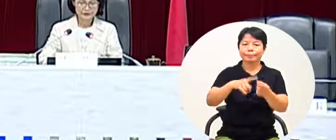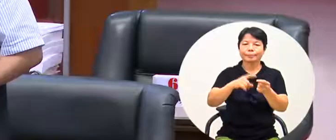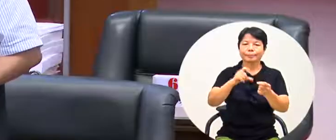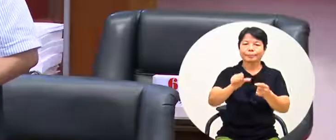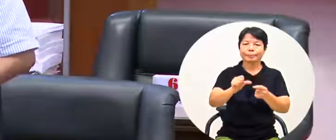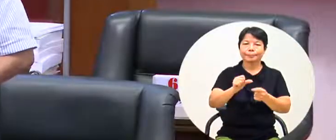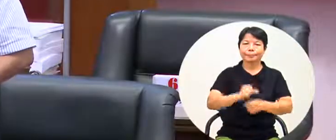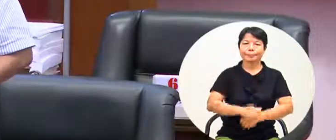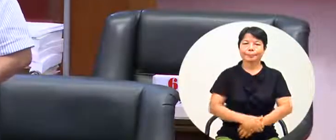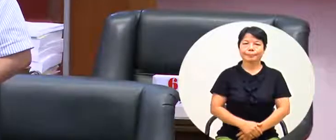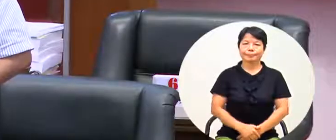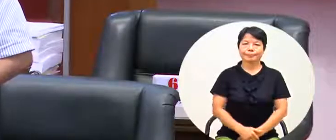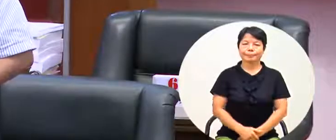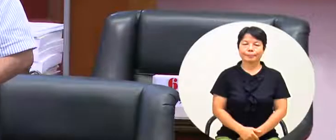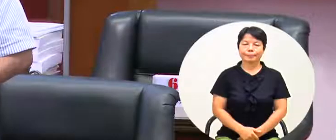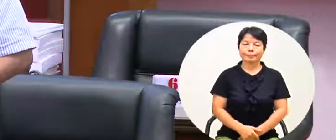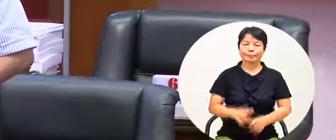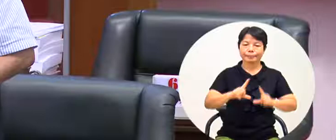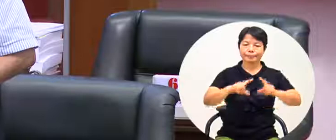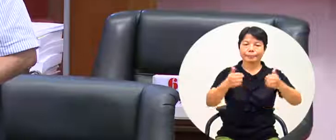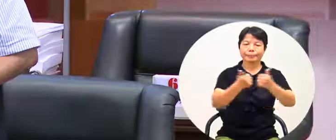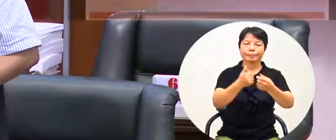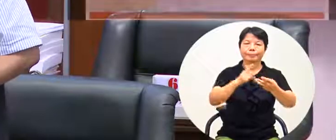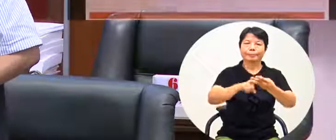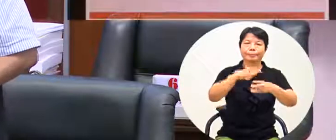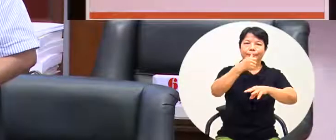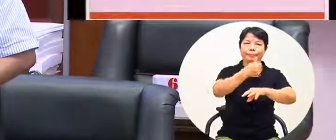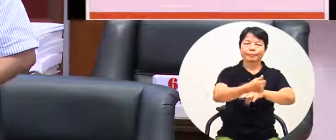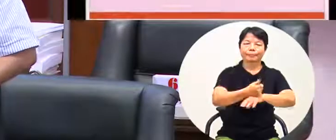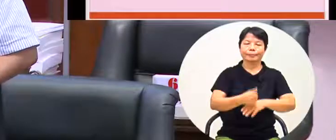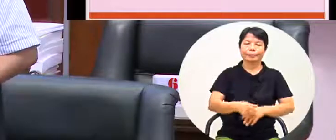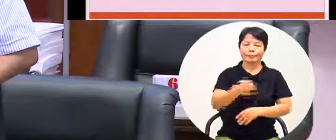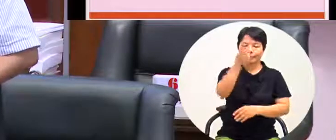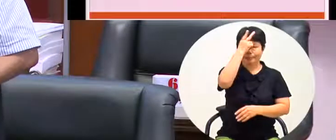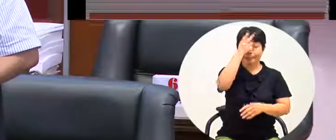主席，张议员，以及咱